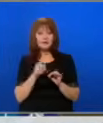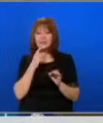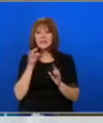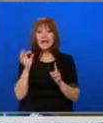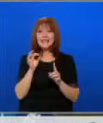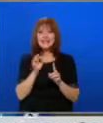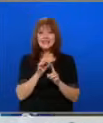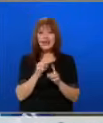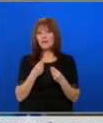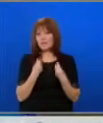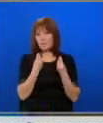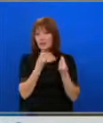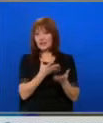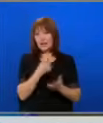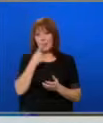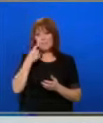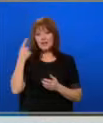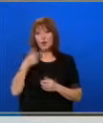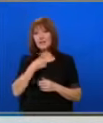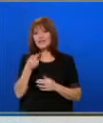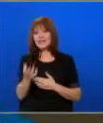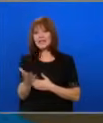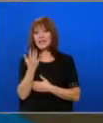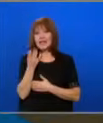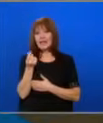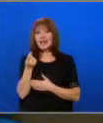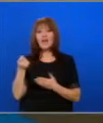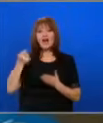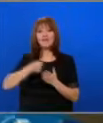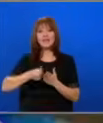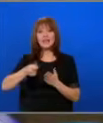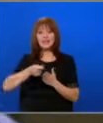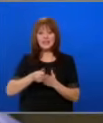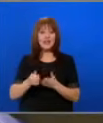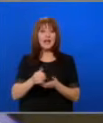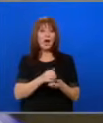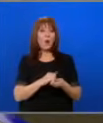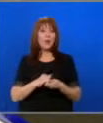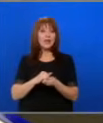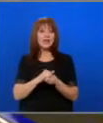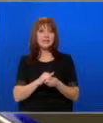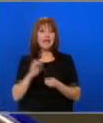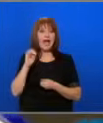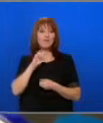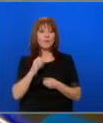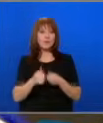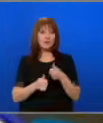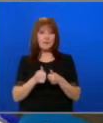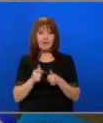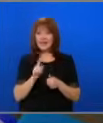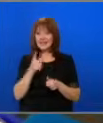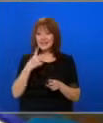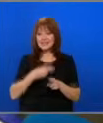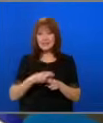цел да се отпусне 1 200 000 лева финансиране за организиране на европейско първенство и да не бъдат